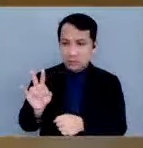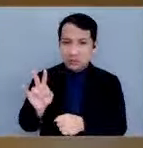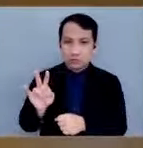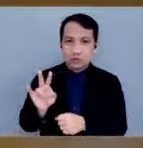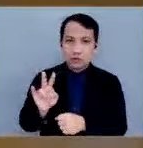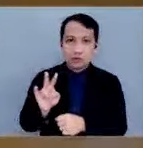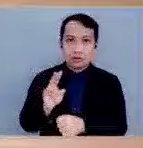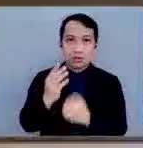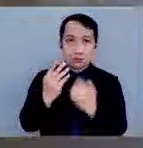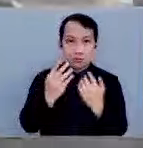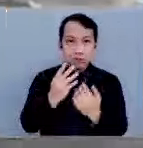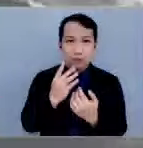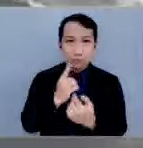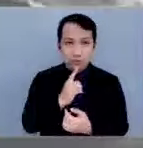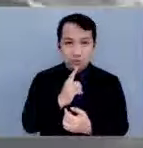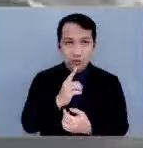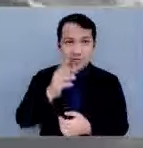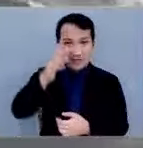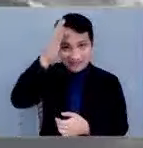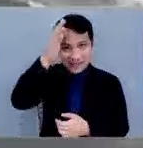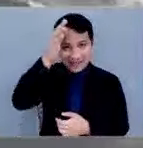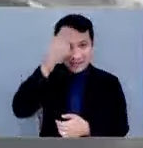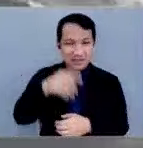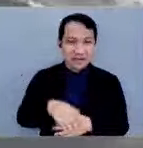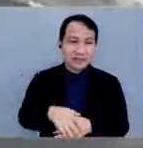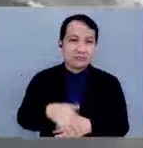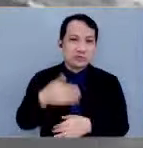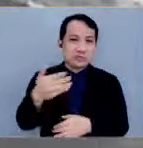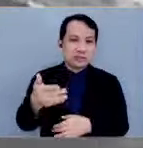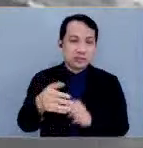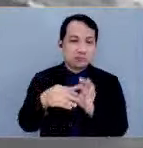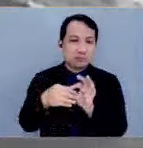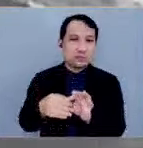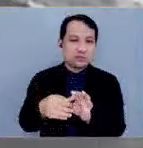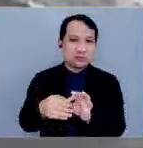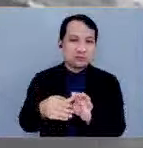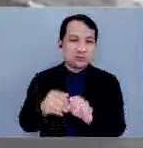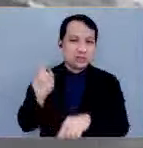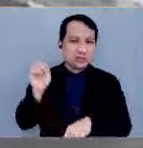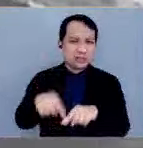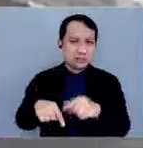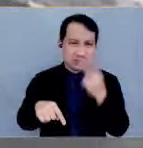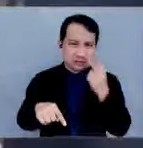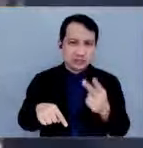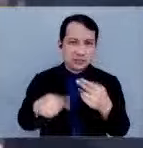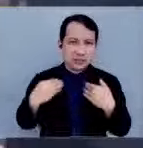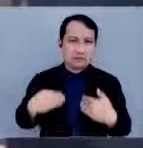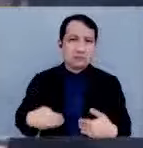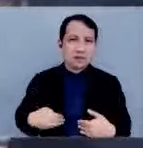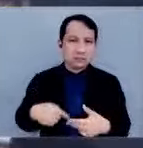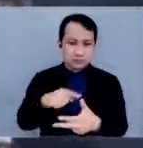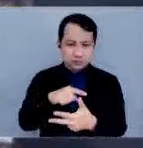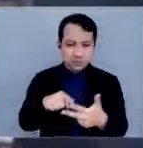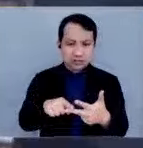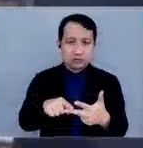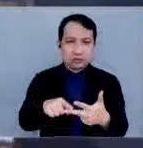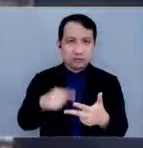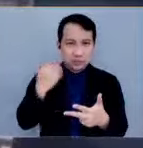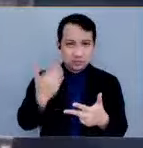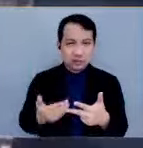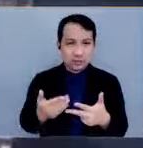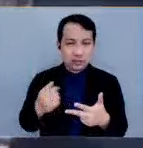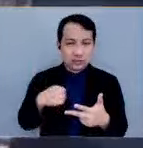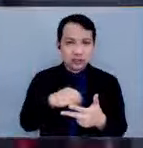ng papa namin. Sabi ng Department of Migrant Workers, hindi pa rin nakikita ang 13 nasawing tripulante kabilang ang dalawang